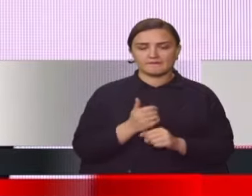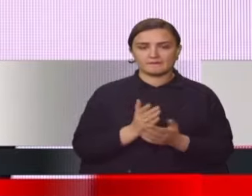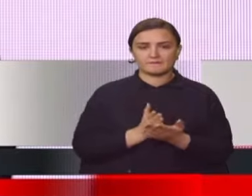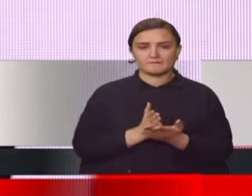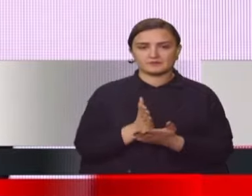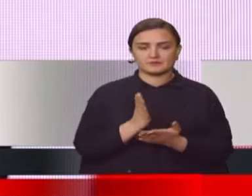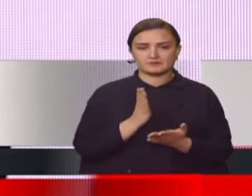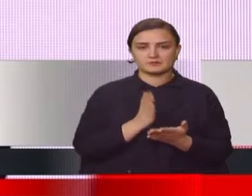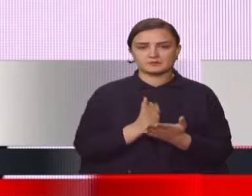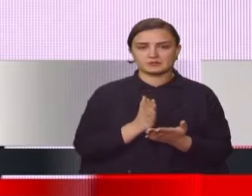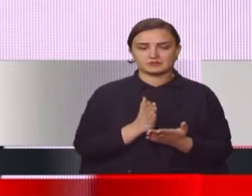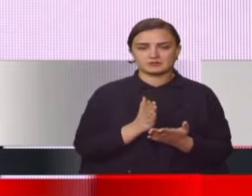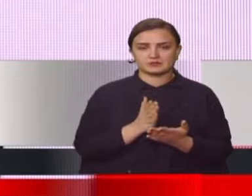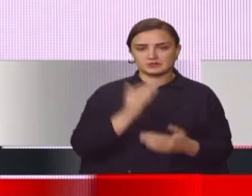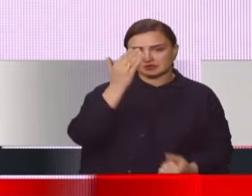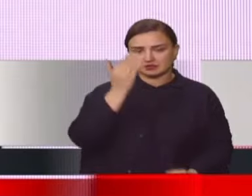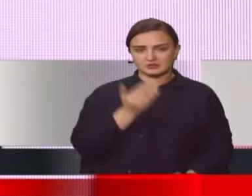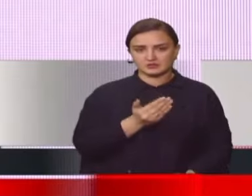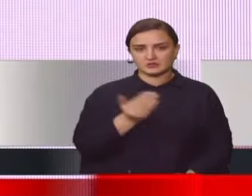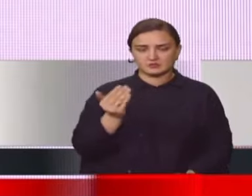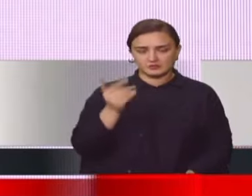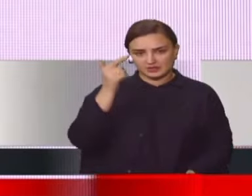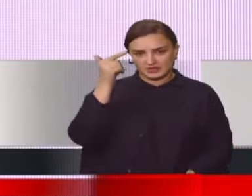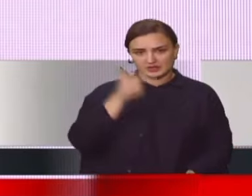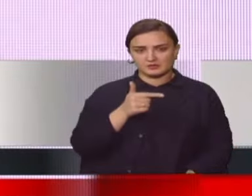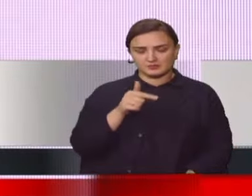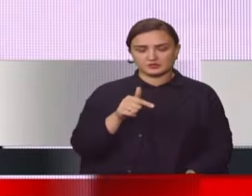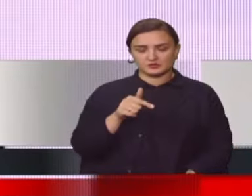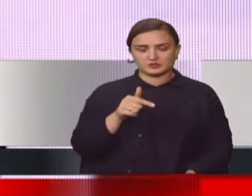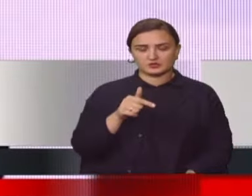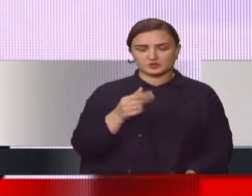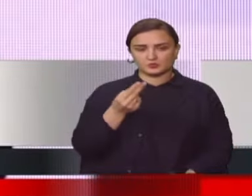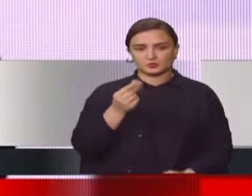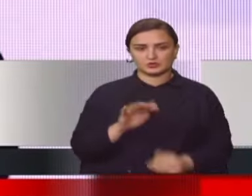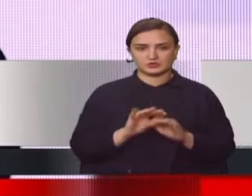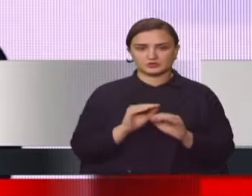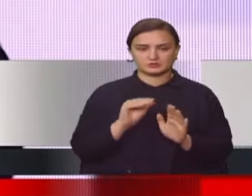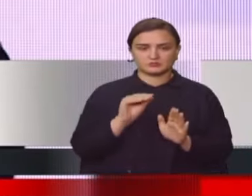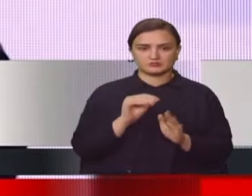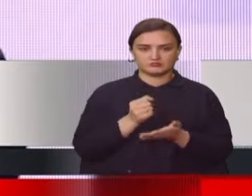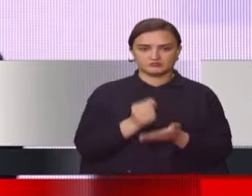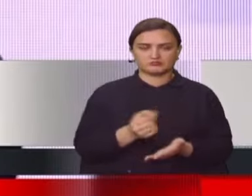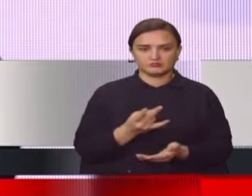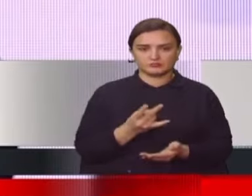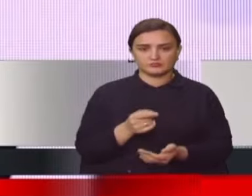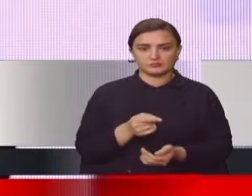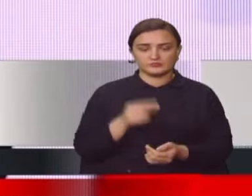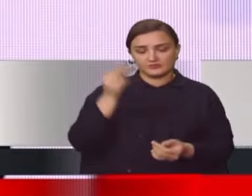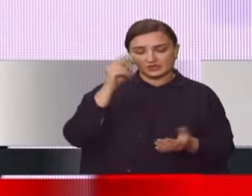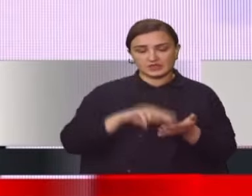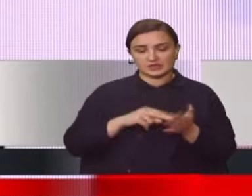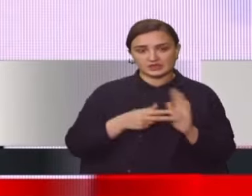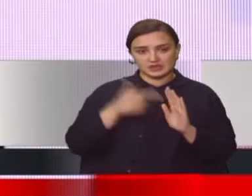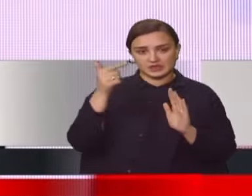მიმართულება არის ჩვენი საზოგადოების განათლებაში ინვესტირება. დღეს განათლების ბიუჯეტი